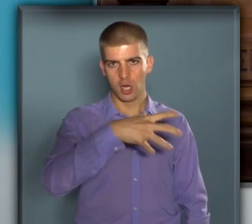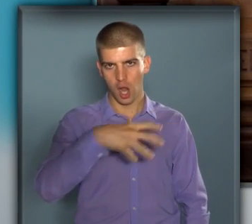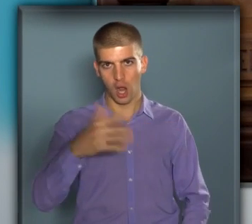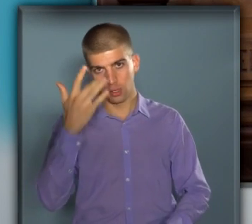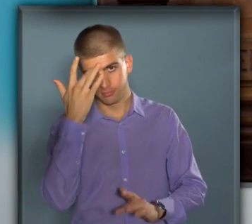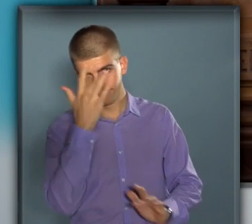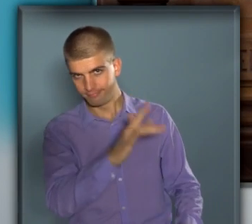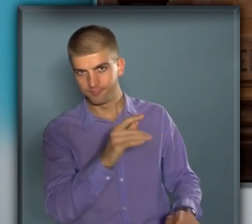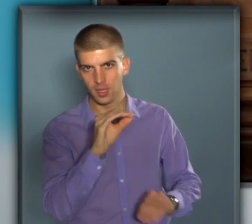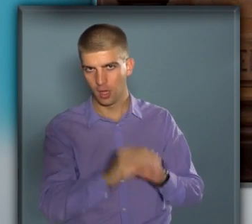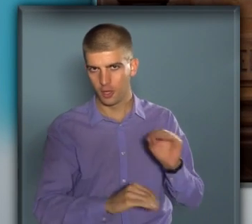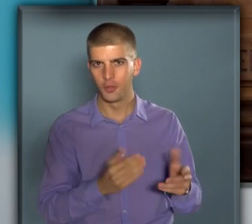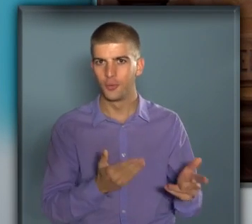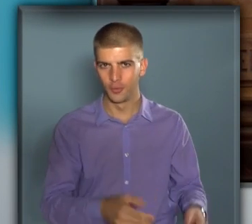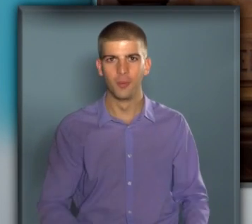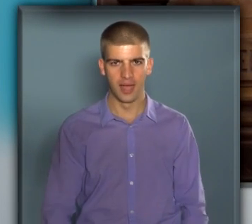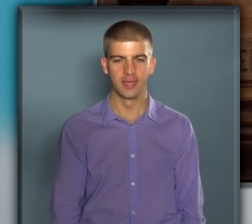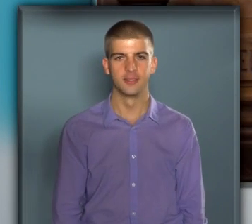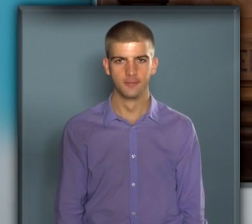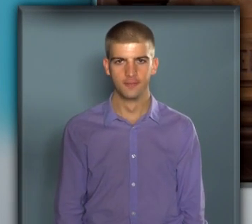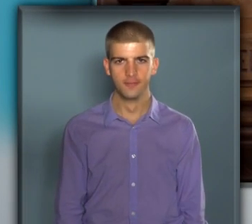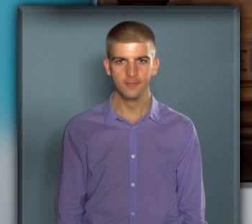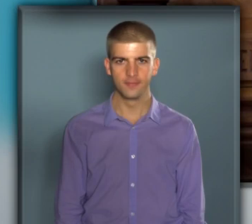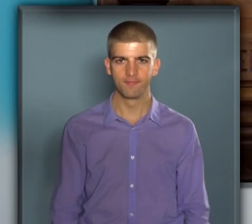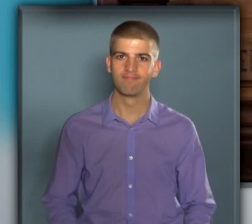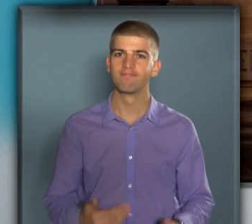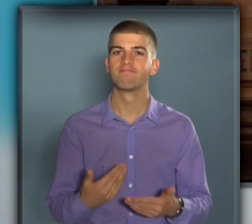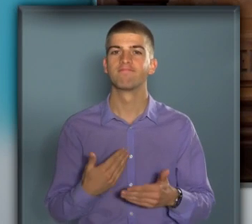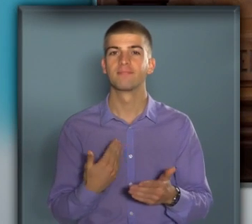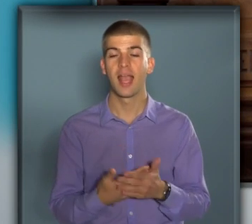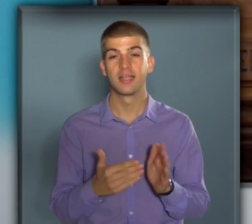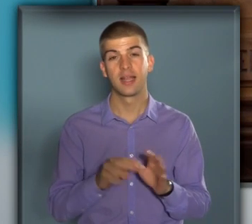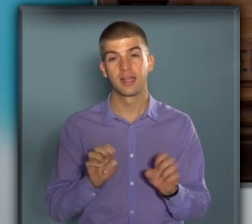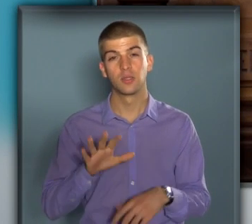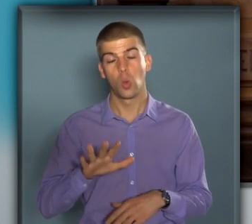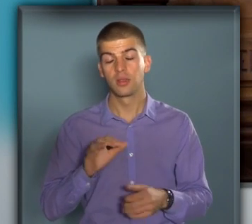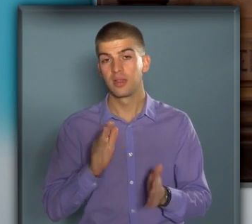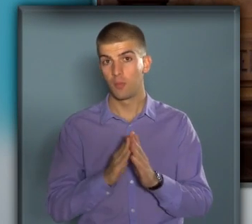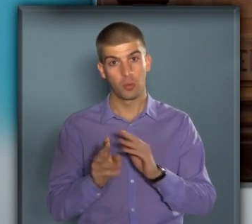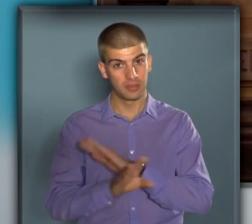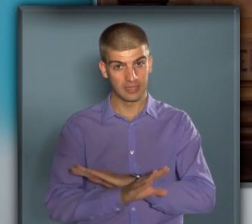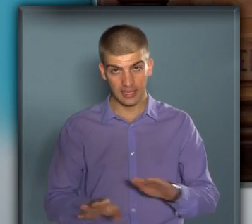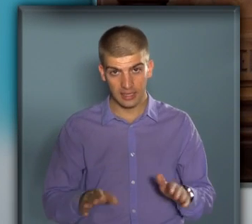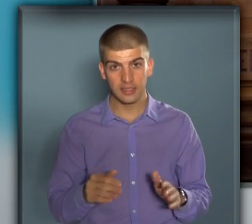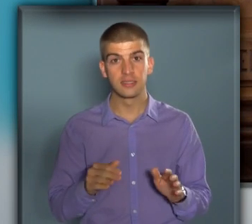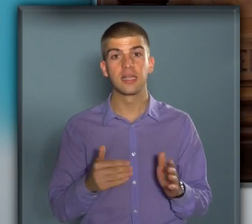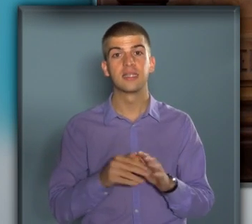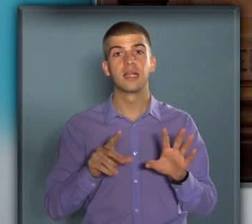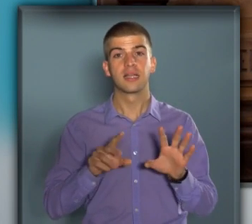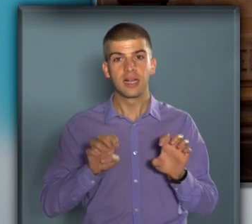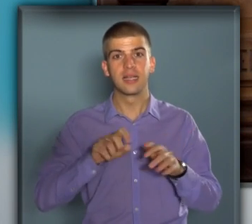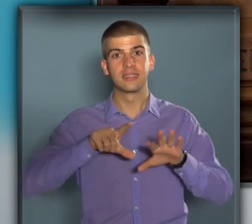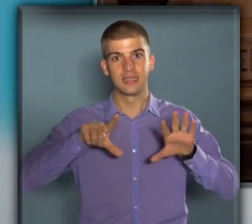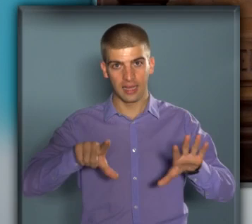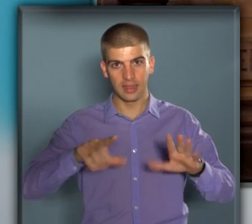orgona. Mire 1905-re teljesen elkészült a templom, és 1907-ben megalakult az